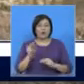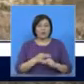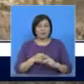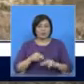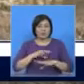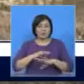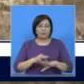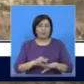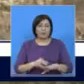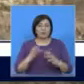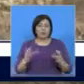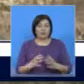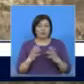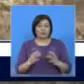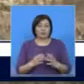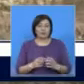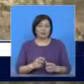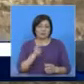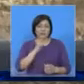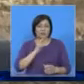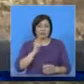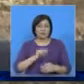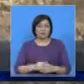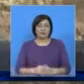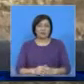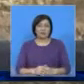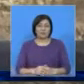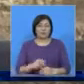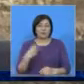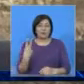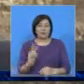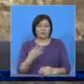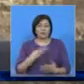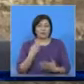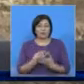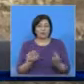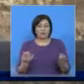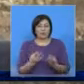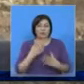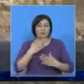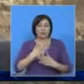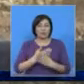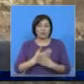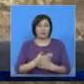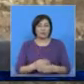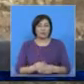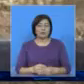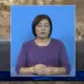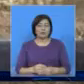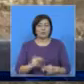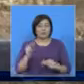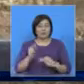лечение, ему будет сохранена средняя заработная плата. Во-вторых, будет оказана вся необходимая помощь в лечении и